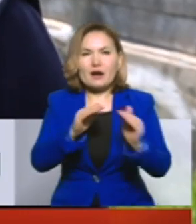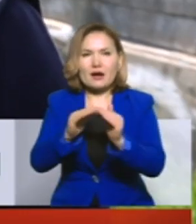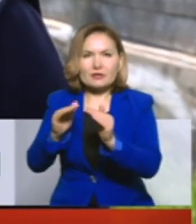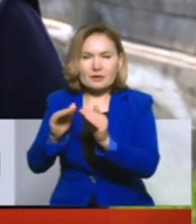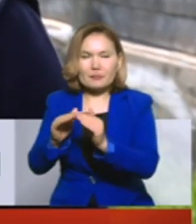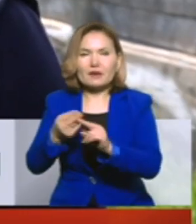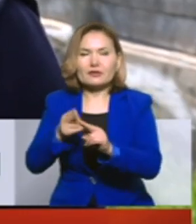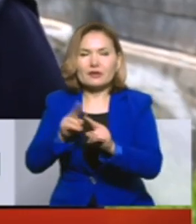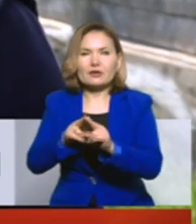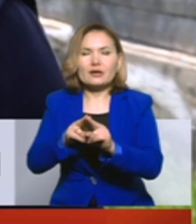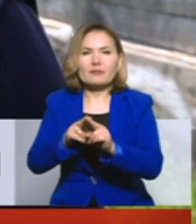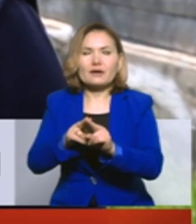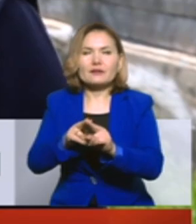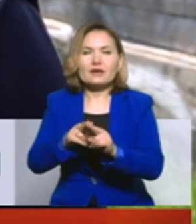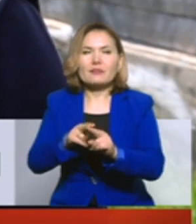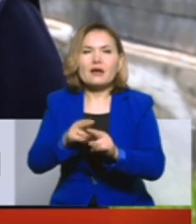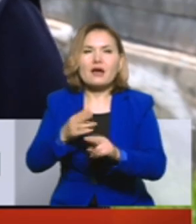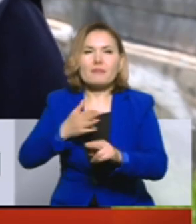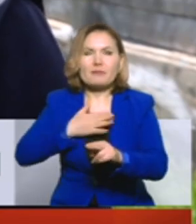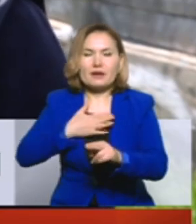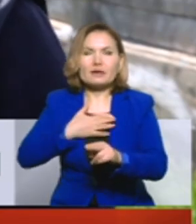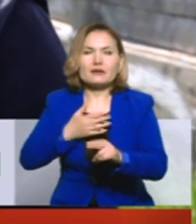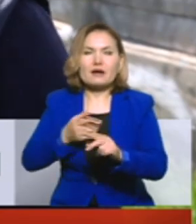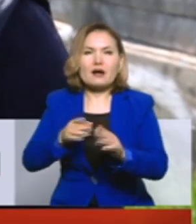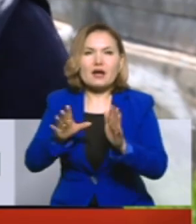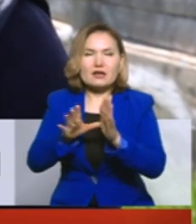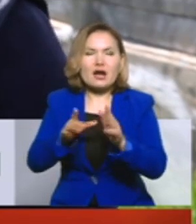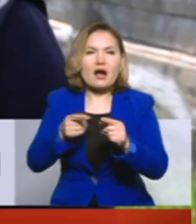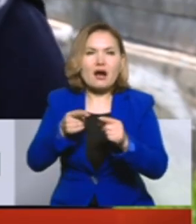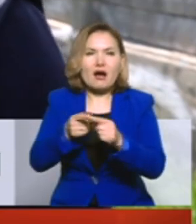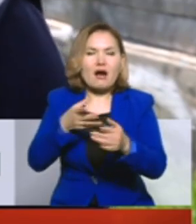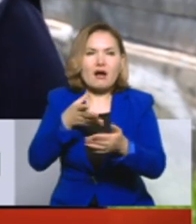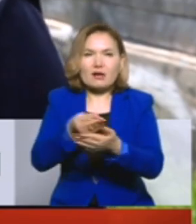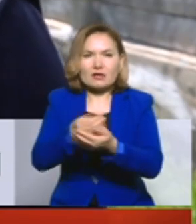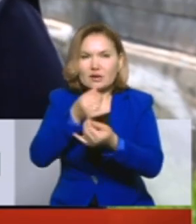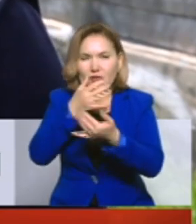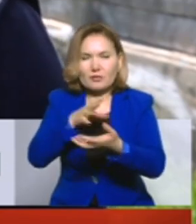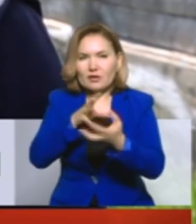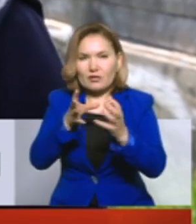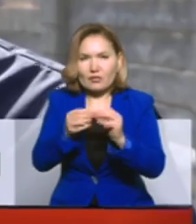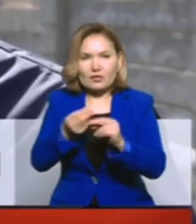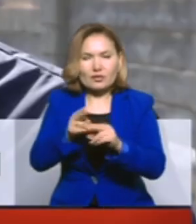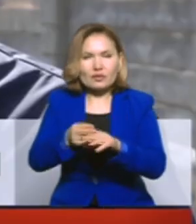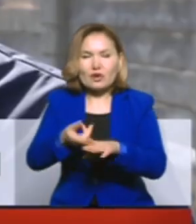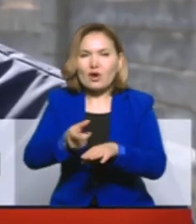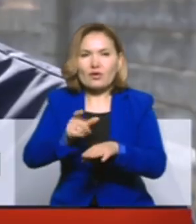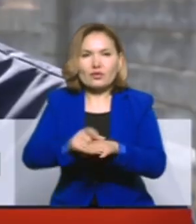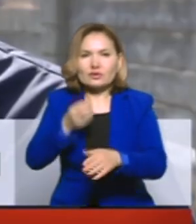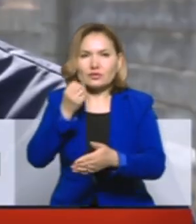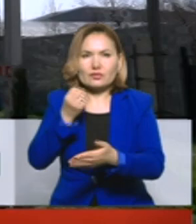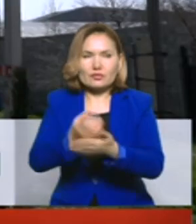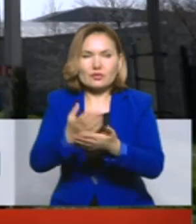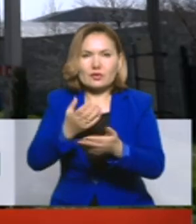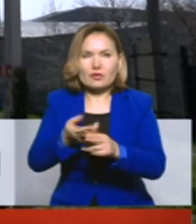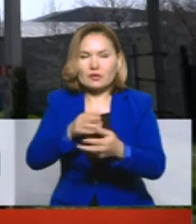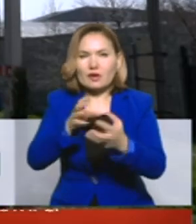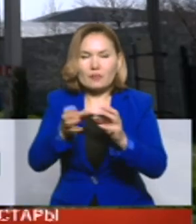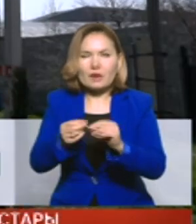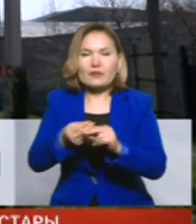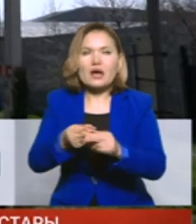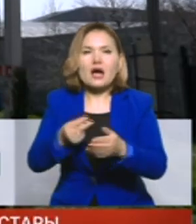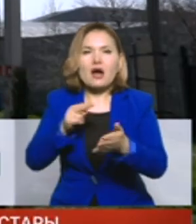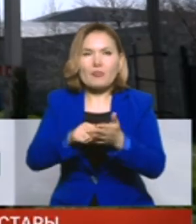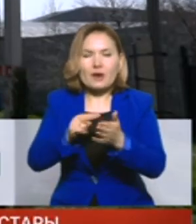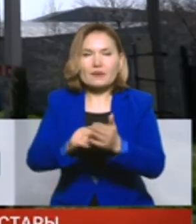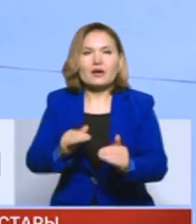бағанасына жаңағы аренда төлейтін болсам, мен 1000 емес, оны 3000 теңгеге дейін тариф бағасы көтеріледі. Тарифтің